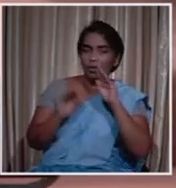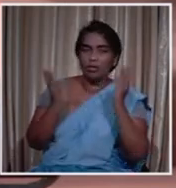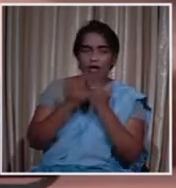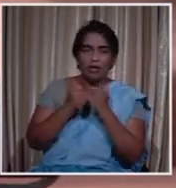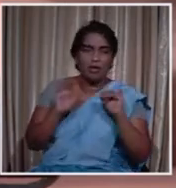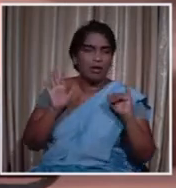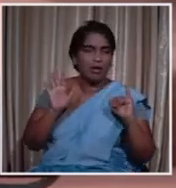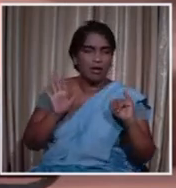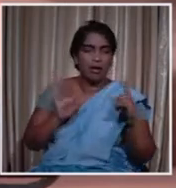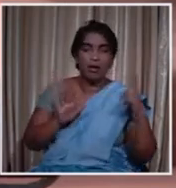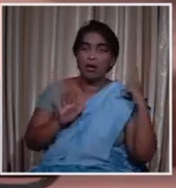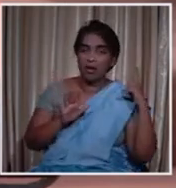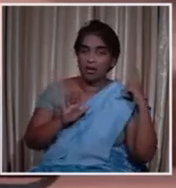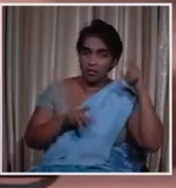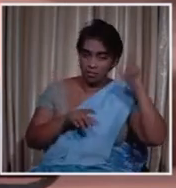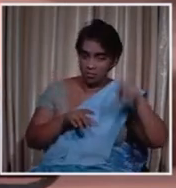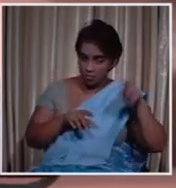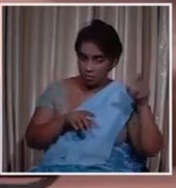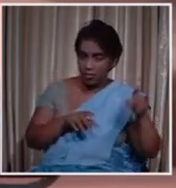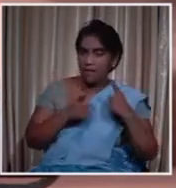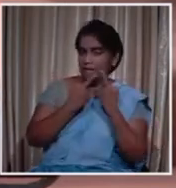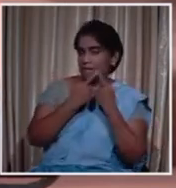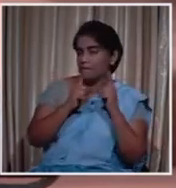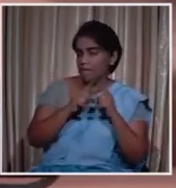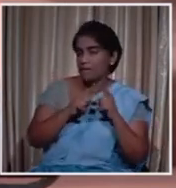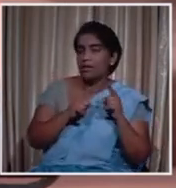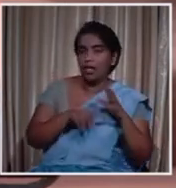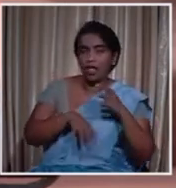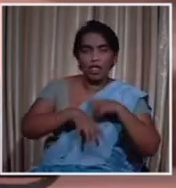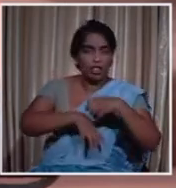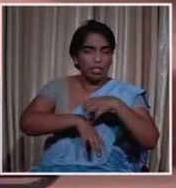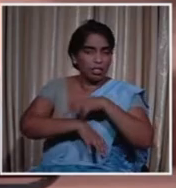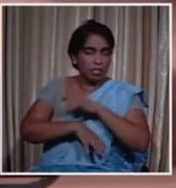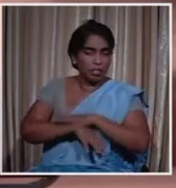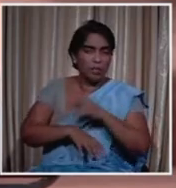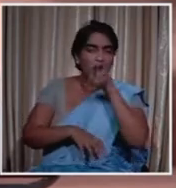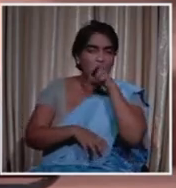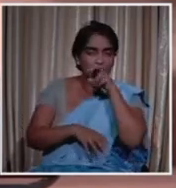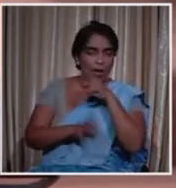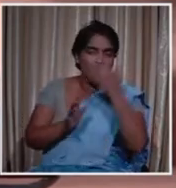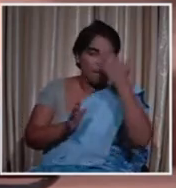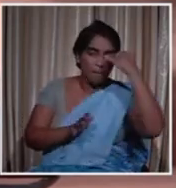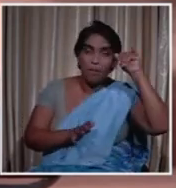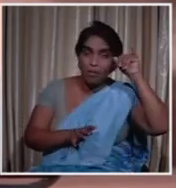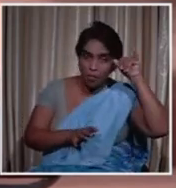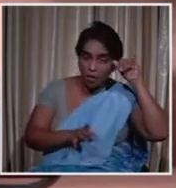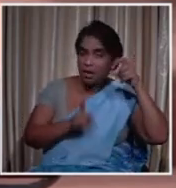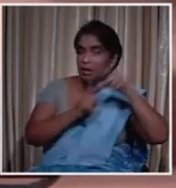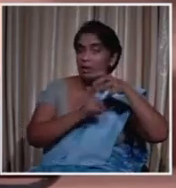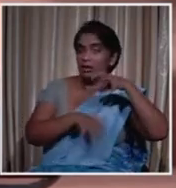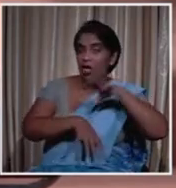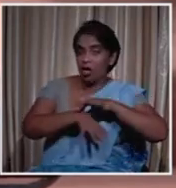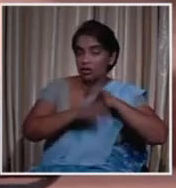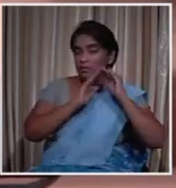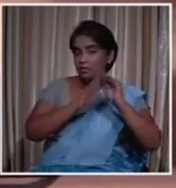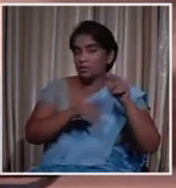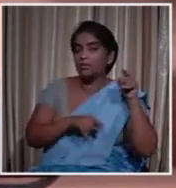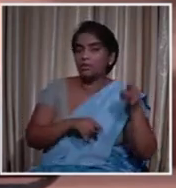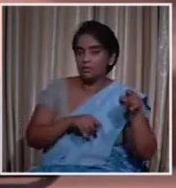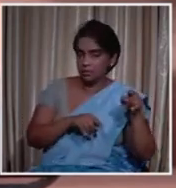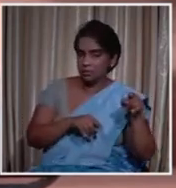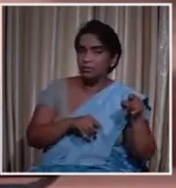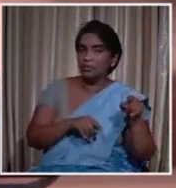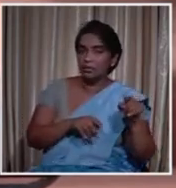இராணுவத்தினரின் தாக்குதலால் பலத்த காயங்களுக்குள்ளாகி கிளிநொச்சி மற்றும் முல்லைத்தீவு மாவட்ட வைத்தியசாலைகளில் ஆபத்தான